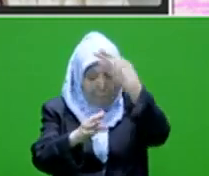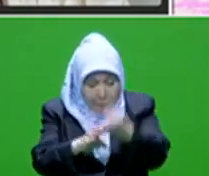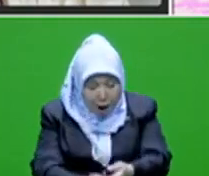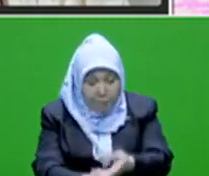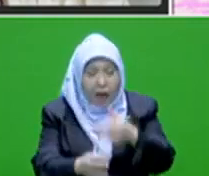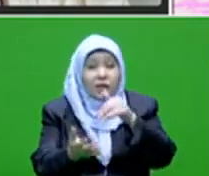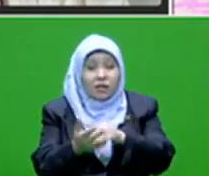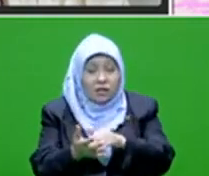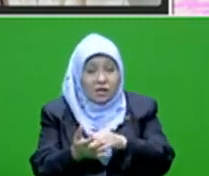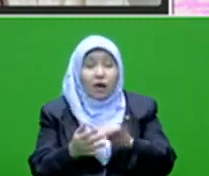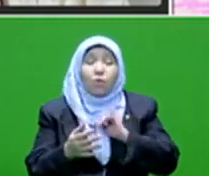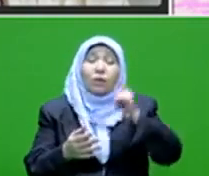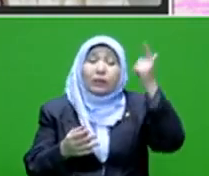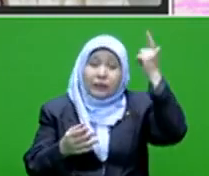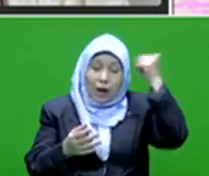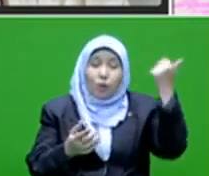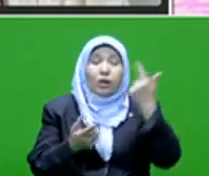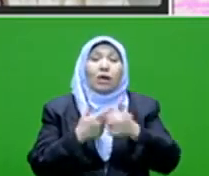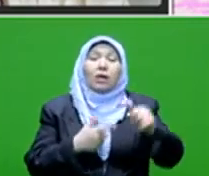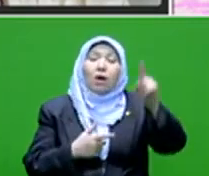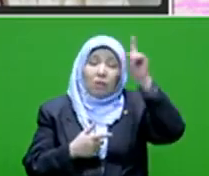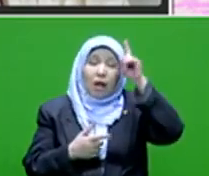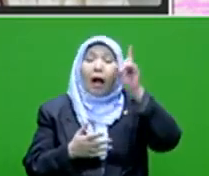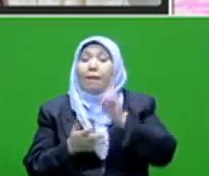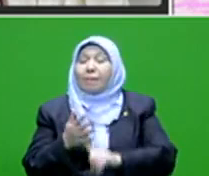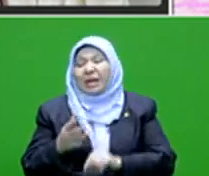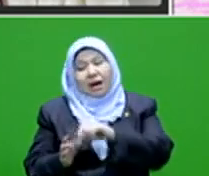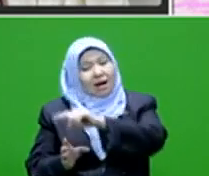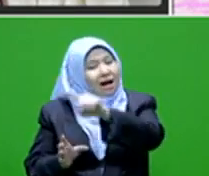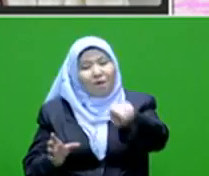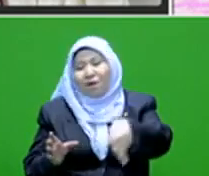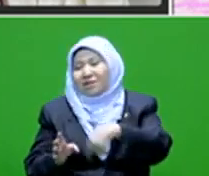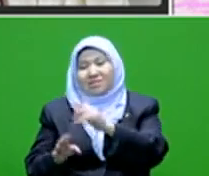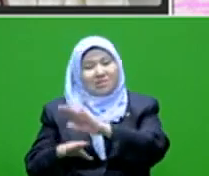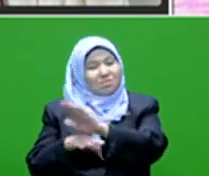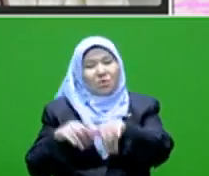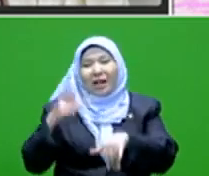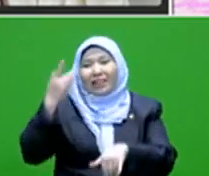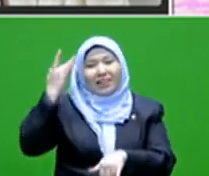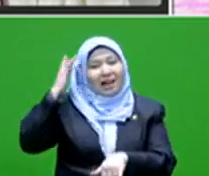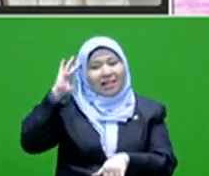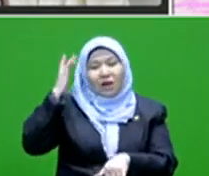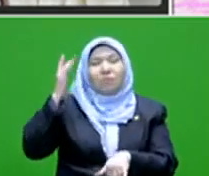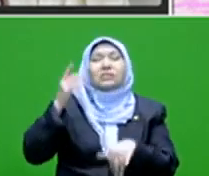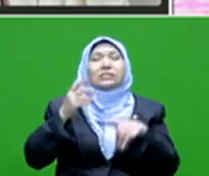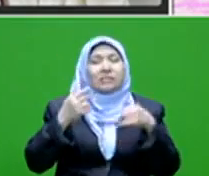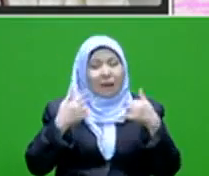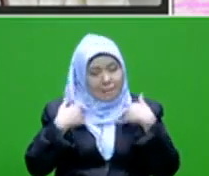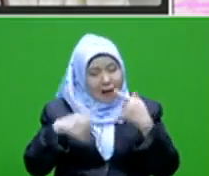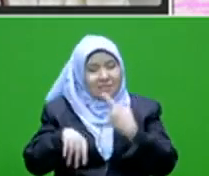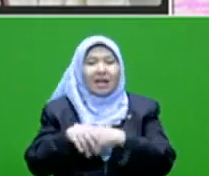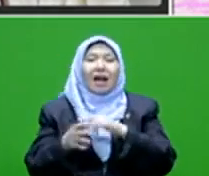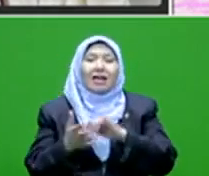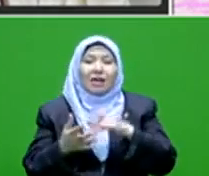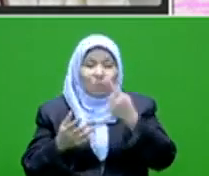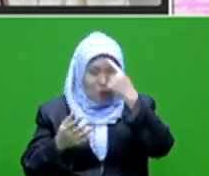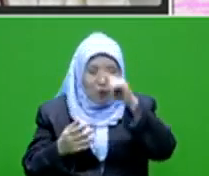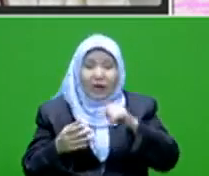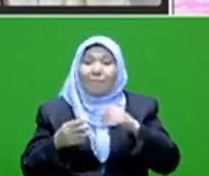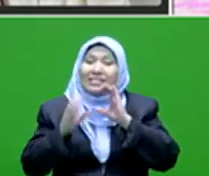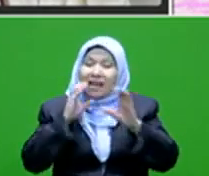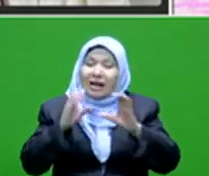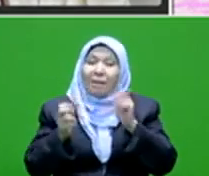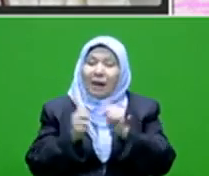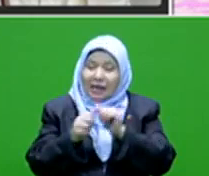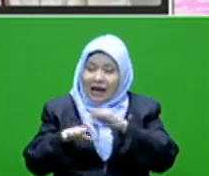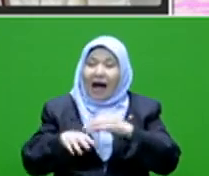tahu daripada Allah apa yang kamu tidak tahu. Sempat lagi dia bercakap kepada si